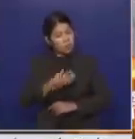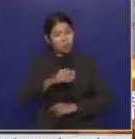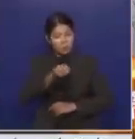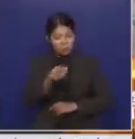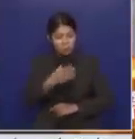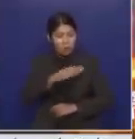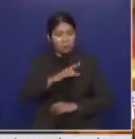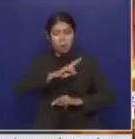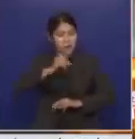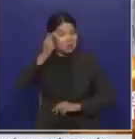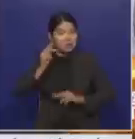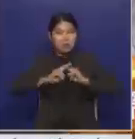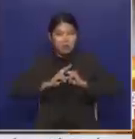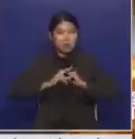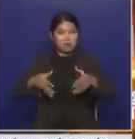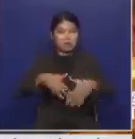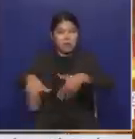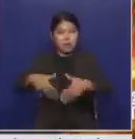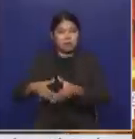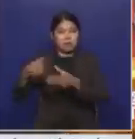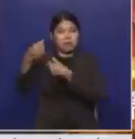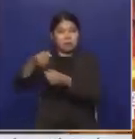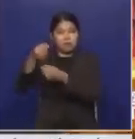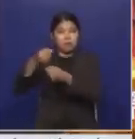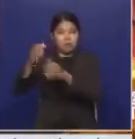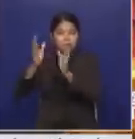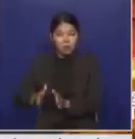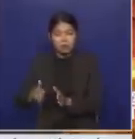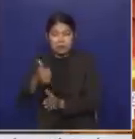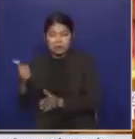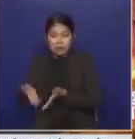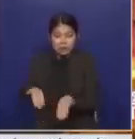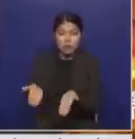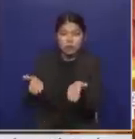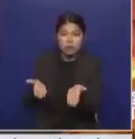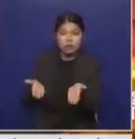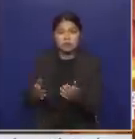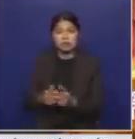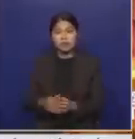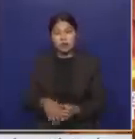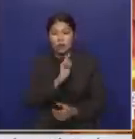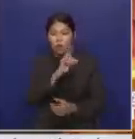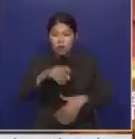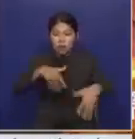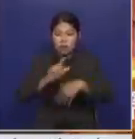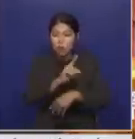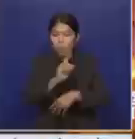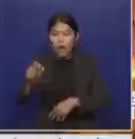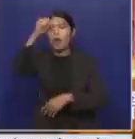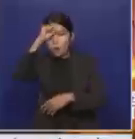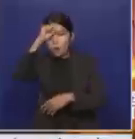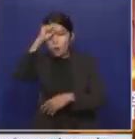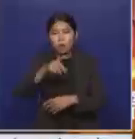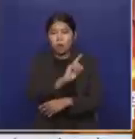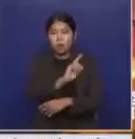เองซ้ำๆว่าการชุมนุมของประชาชนนี้มีคนอยู่เบื้องหลังคิดดูถูกประชาชนอยู่ตลอดเวลาไม่คิดว่าประชา